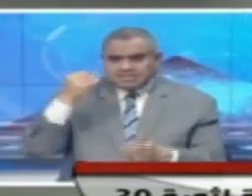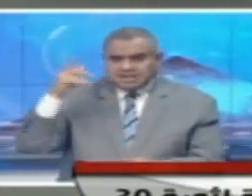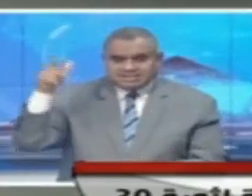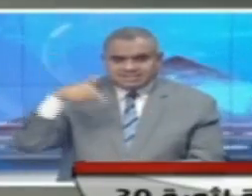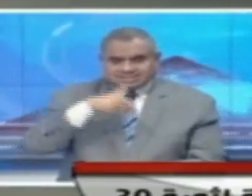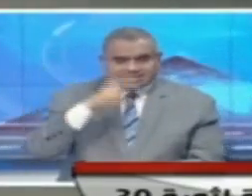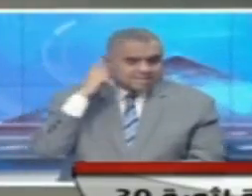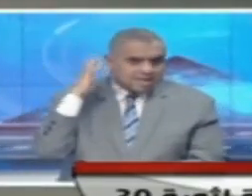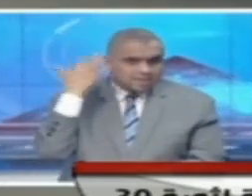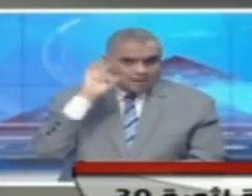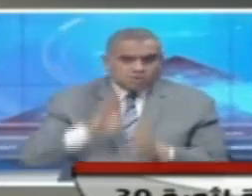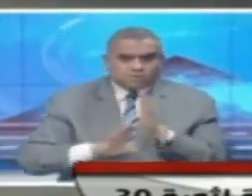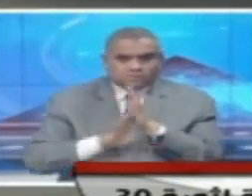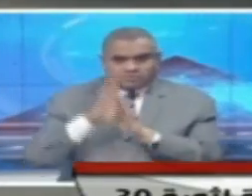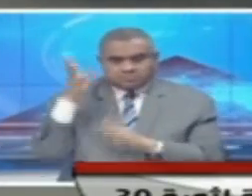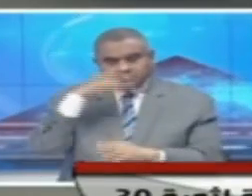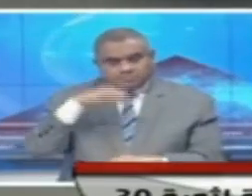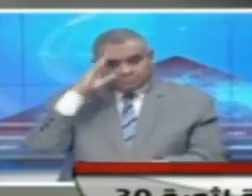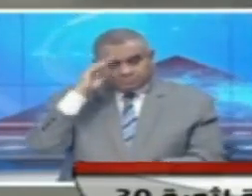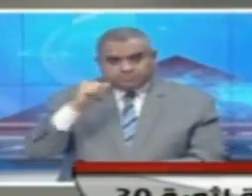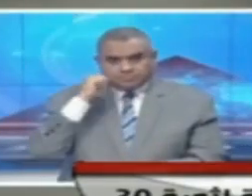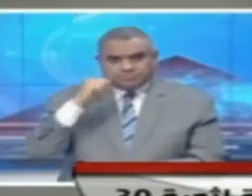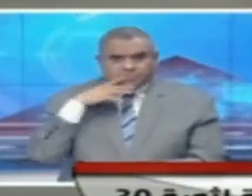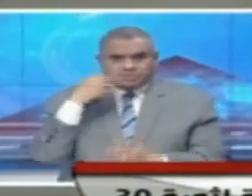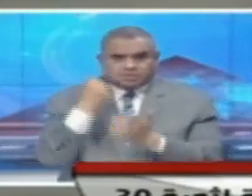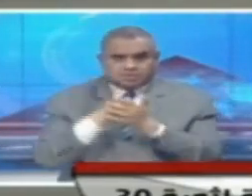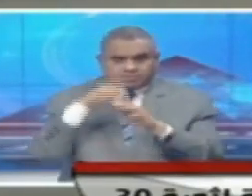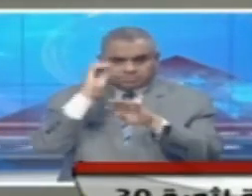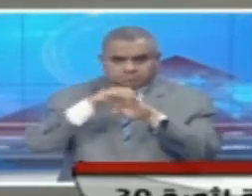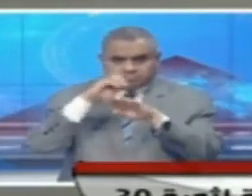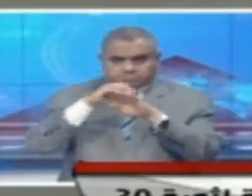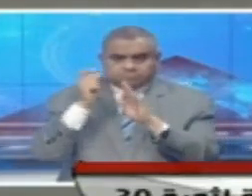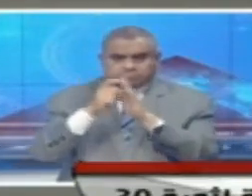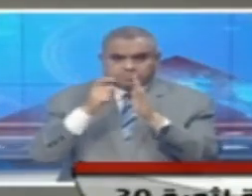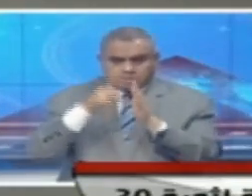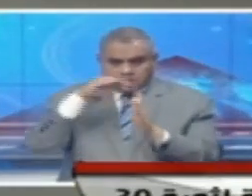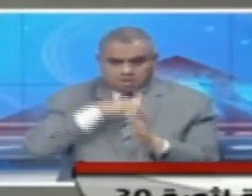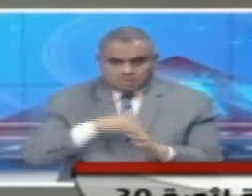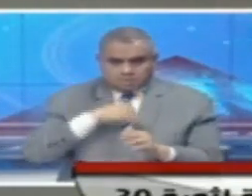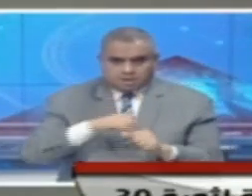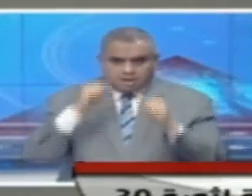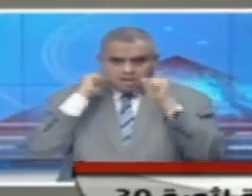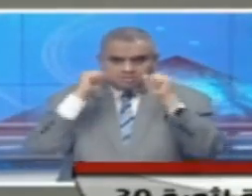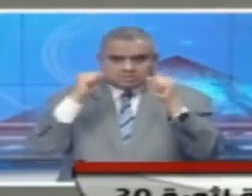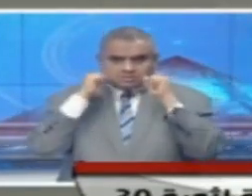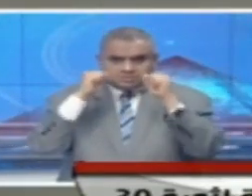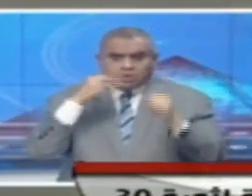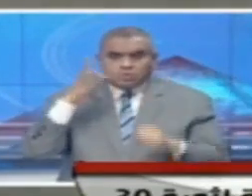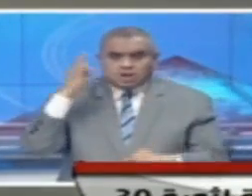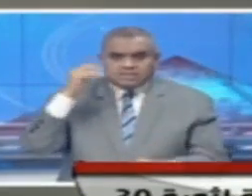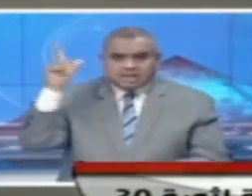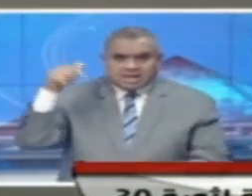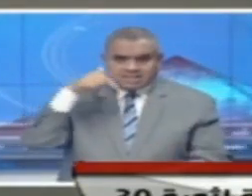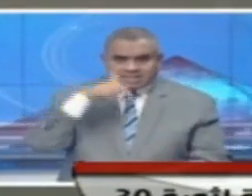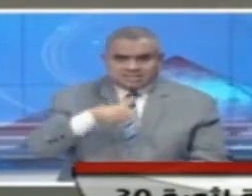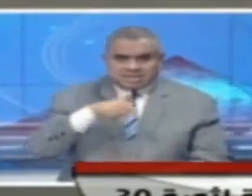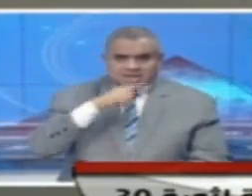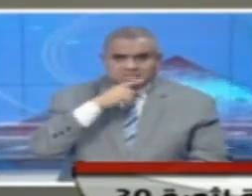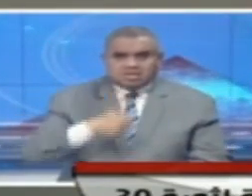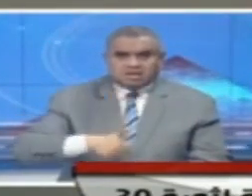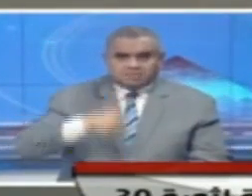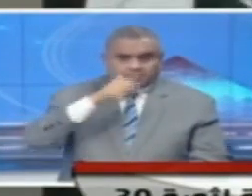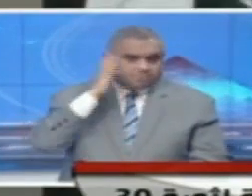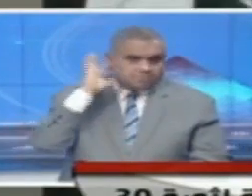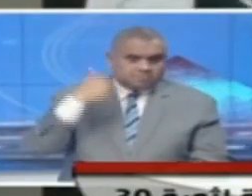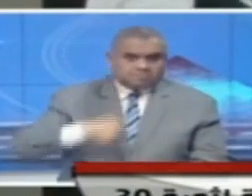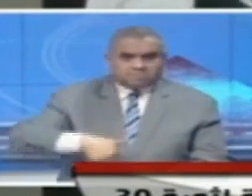لثورة 30 يونيو المجيدة، مشددة على أن تلك الثورة تمثل عنوانا لإرادة المصريين وإصرارهم